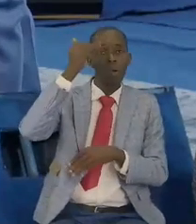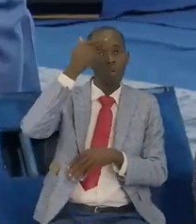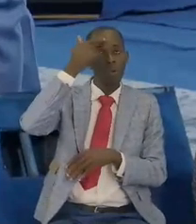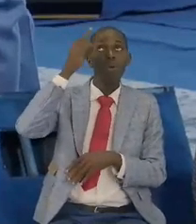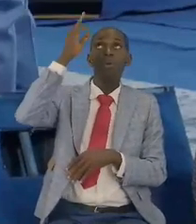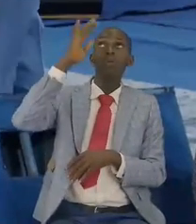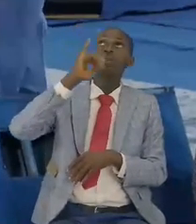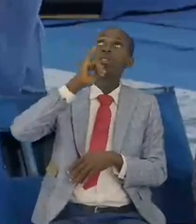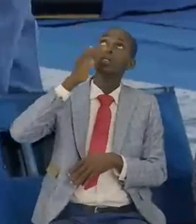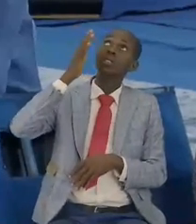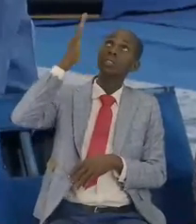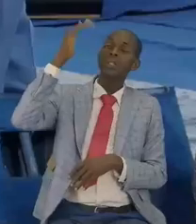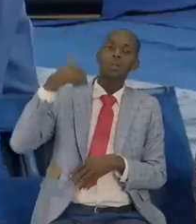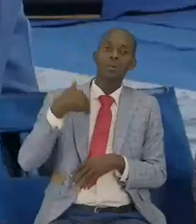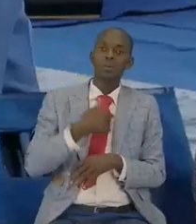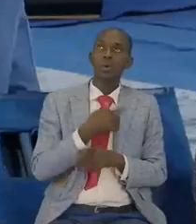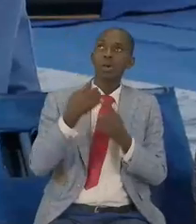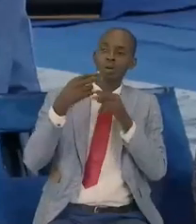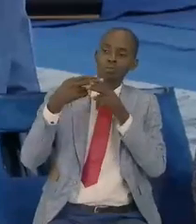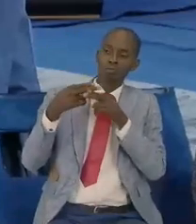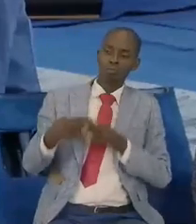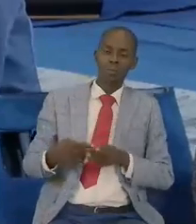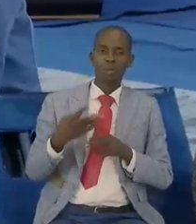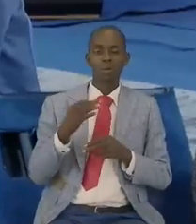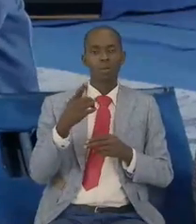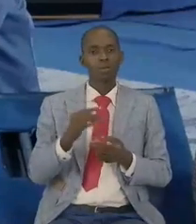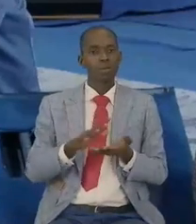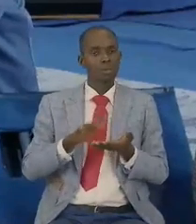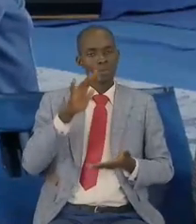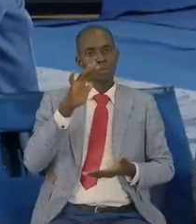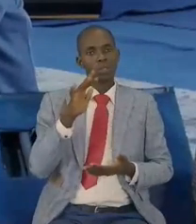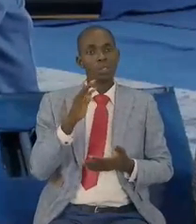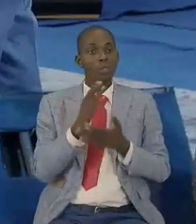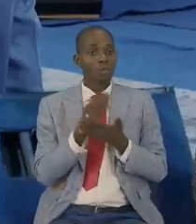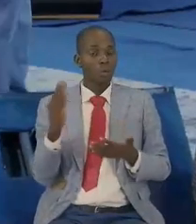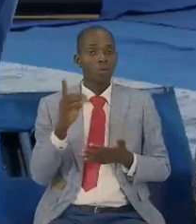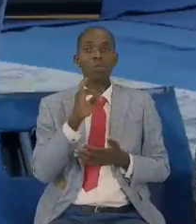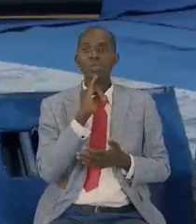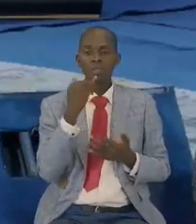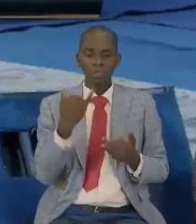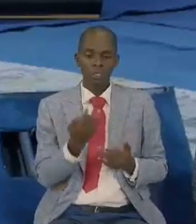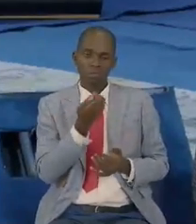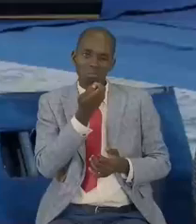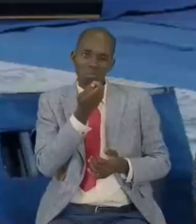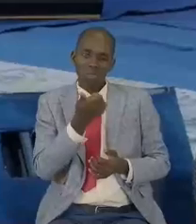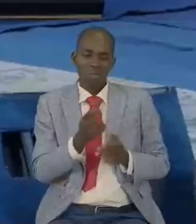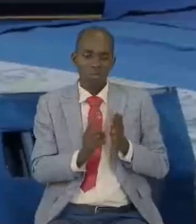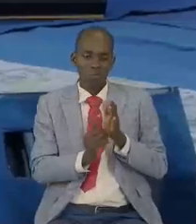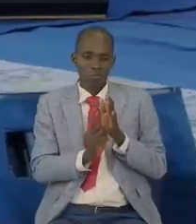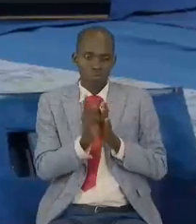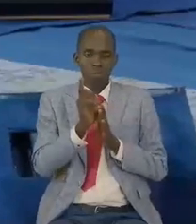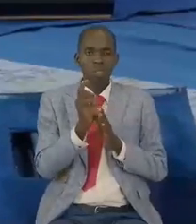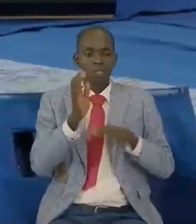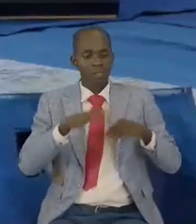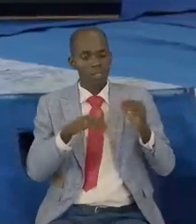nous sommes privés de la gloire de Dieu. Quelqu'un est même un peu plus élancé que la